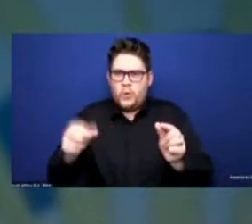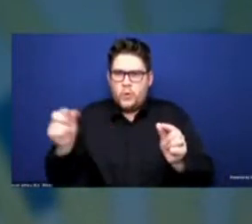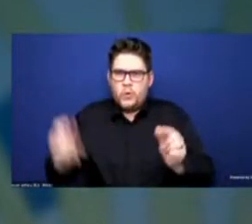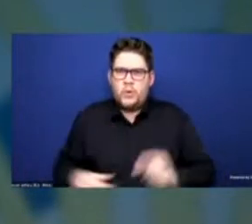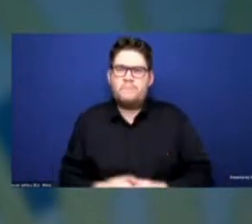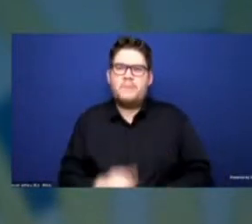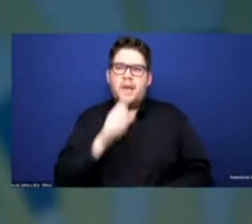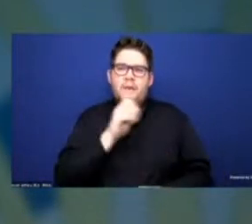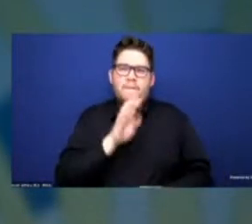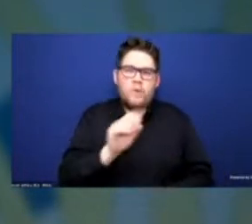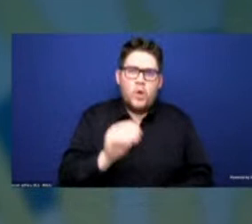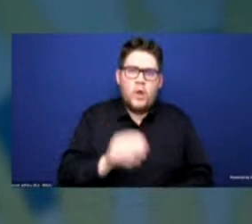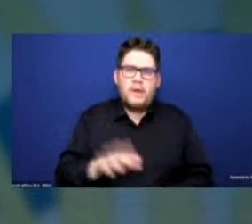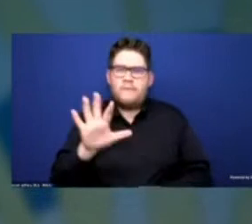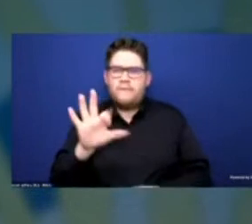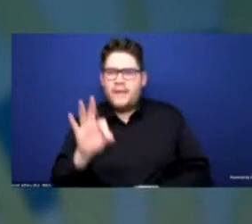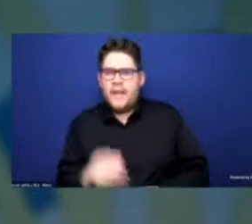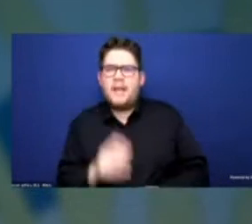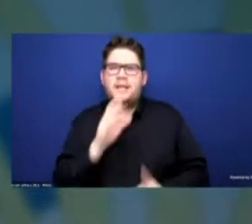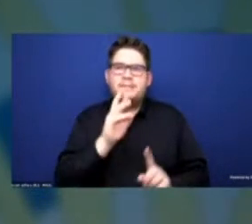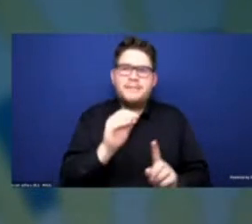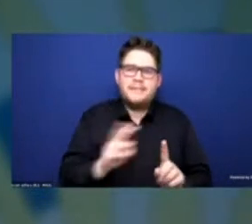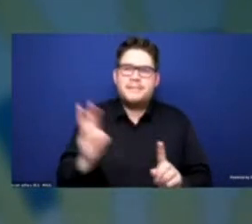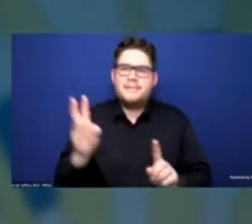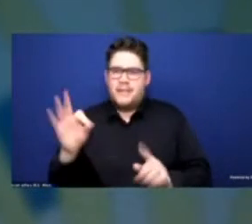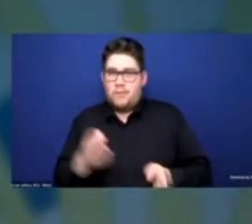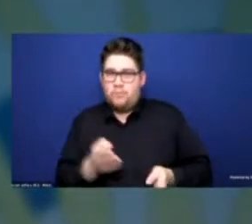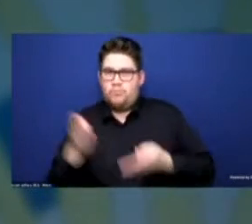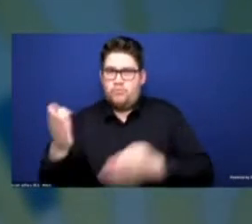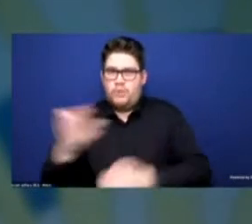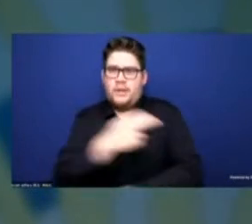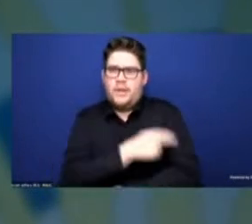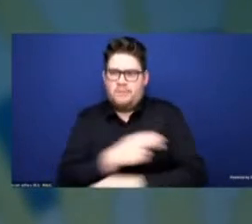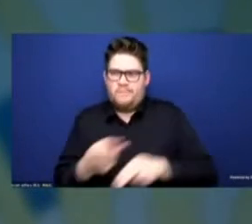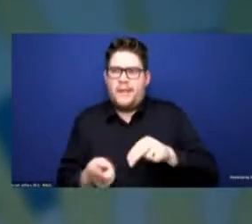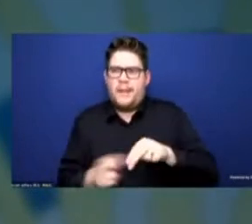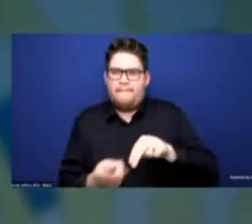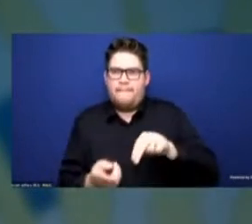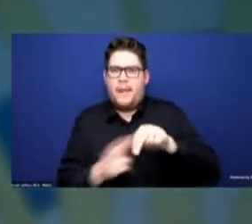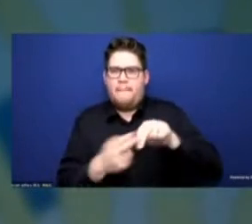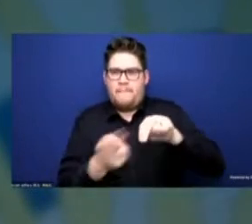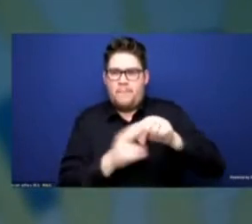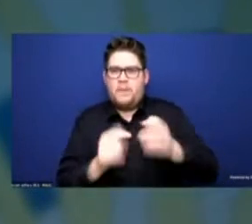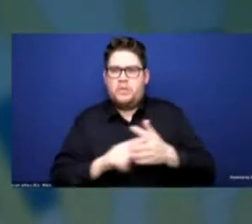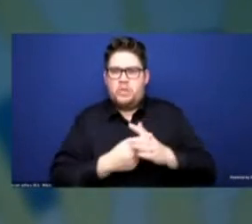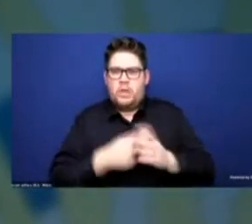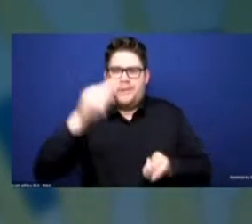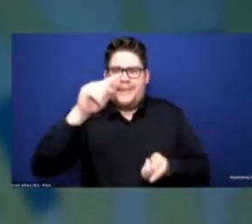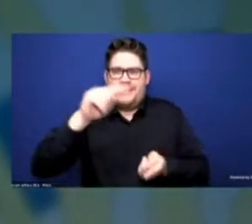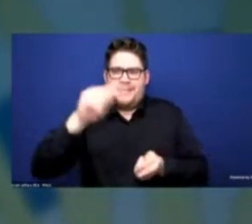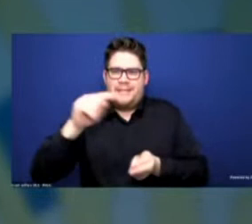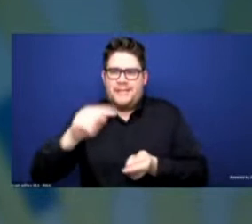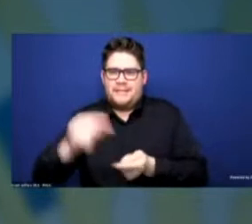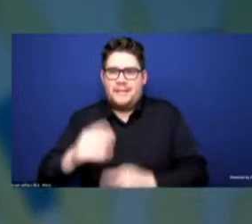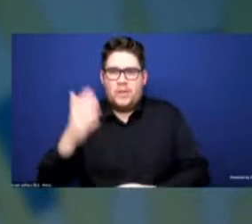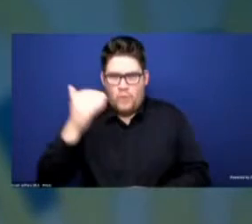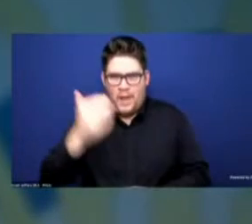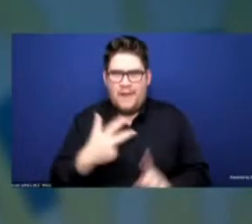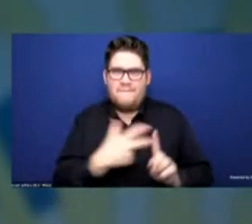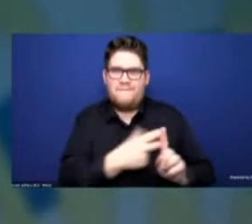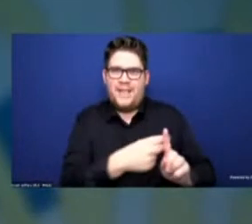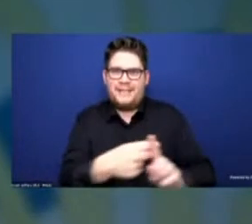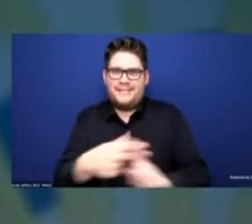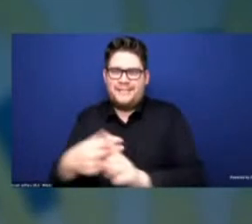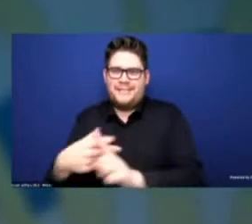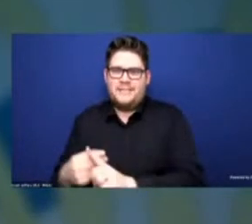这个也是年 overall with the 黑色 immunization 的是 of 0到 older 19 people, 岁 but we need 咖啡 to 色的 focus 是 on 80岁以上 trying to prevent